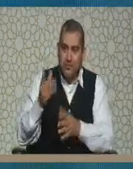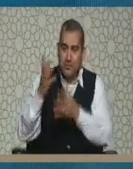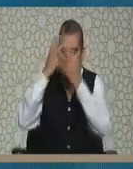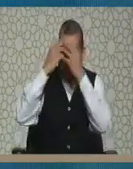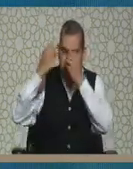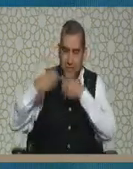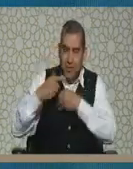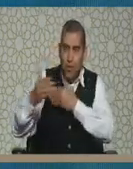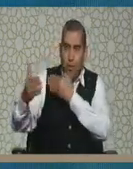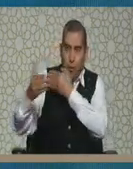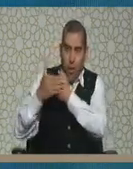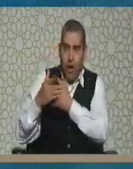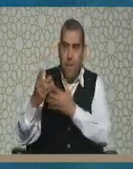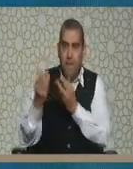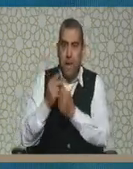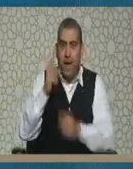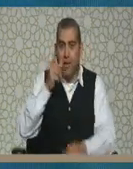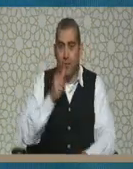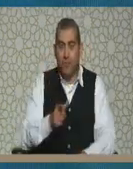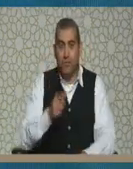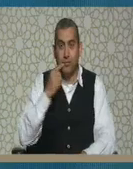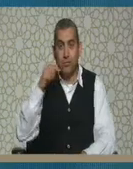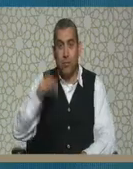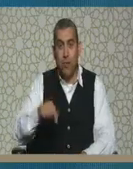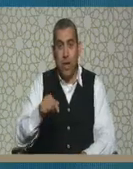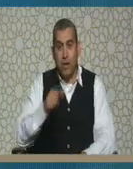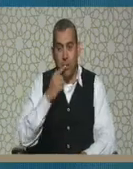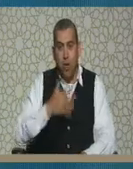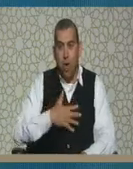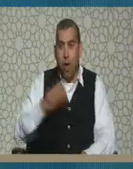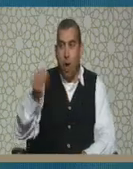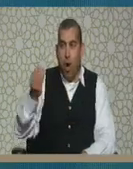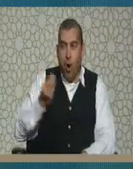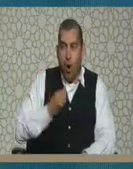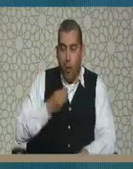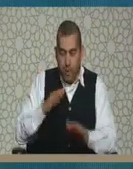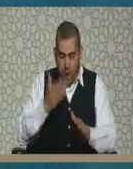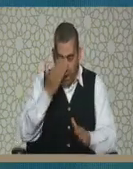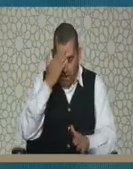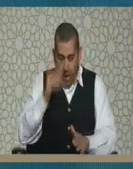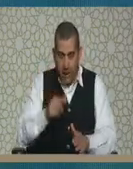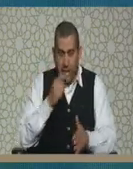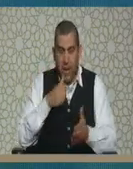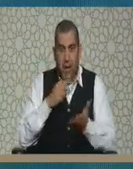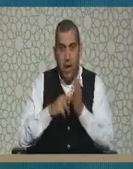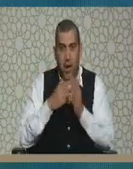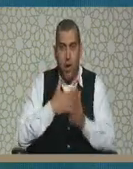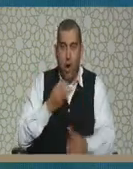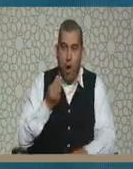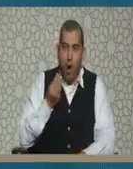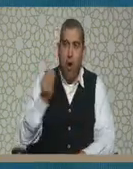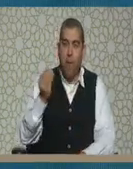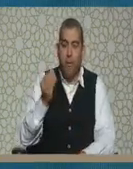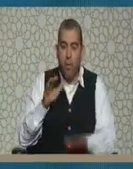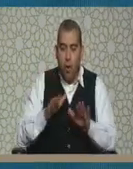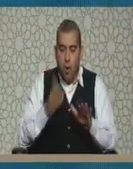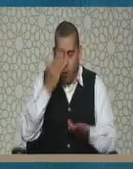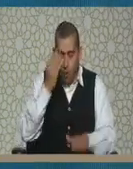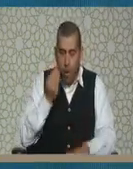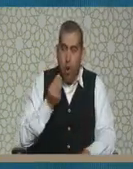القرب وساعتها يبقى معنى حب العباده هو عباده الحب هو ان تعبد الله